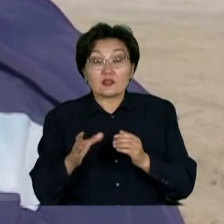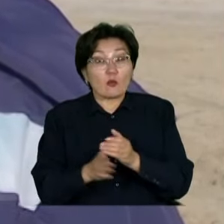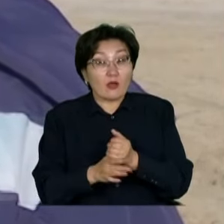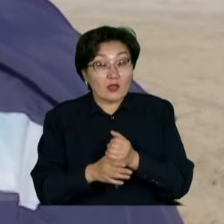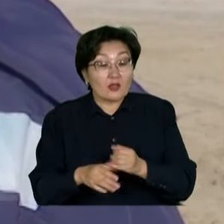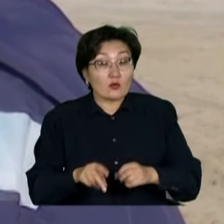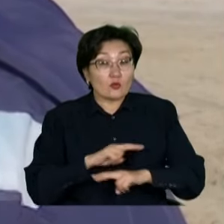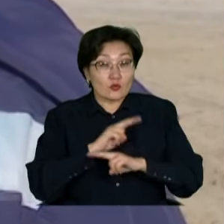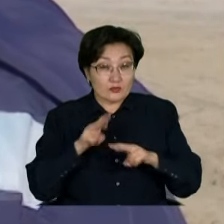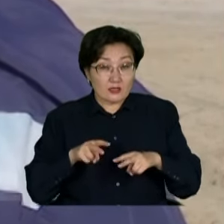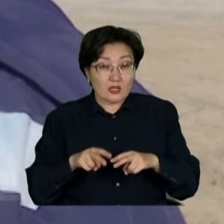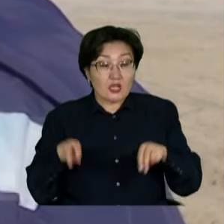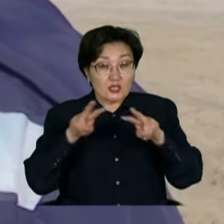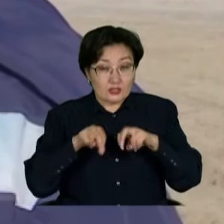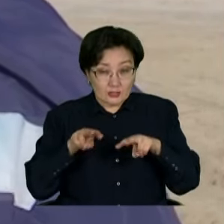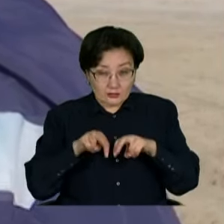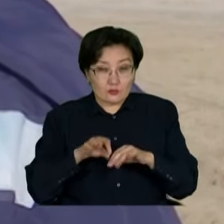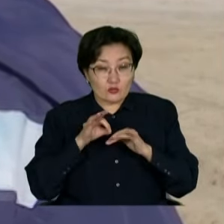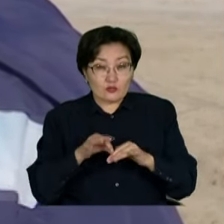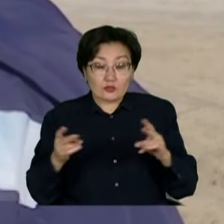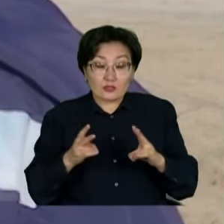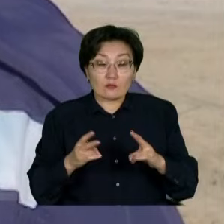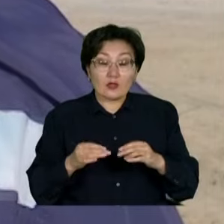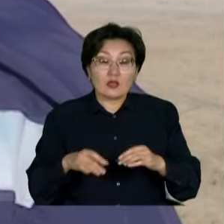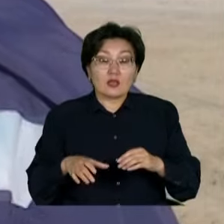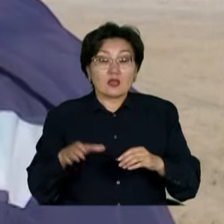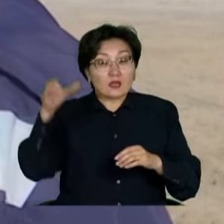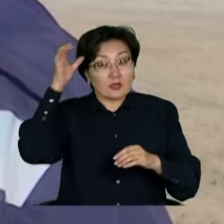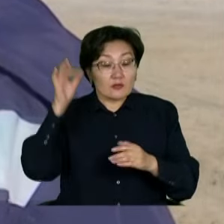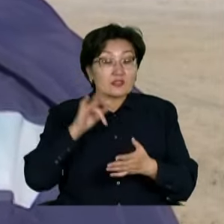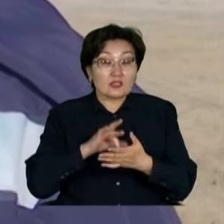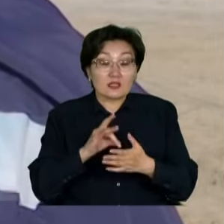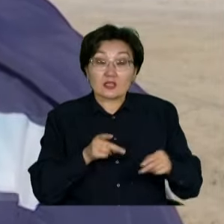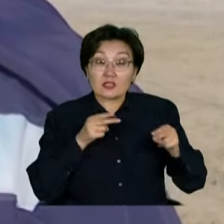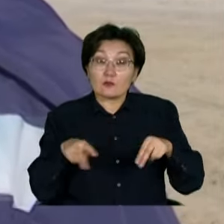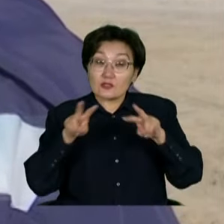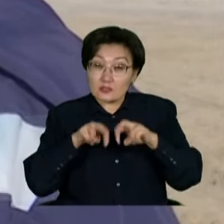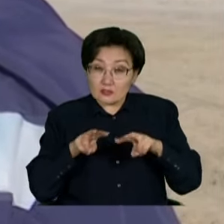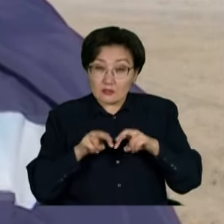келіп қарасын, зерттесін өздері де қарап. Біз не результатын білейік. Бізге сол